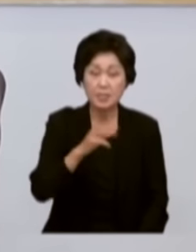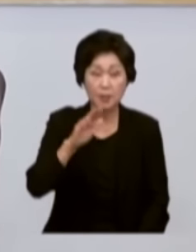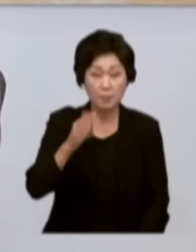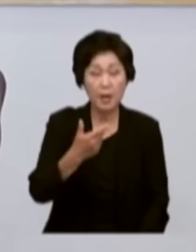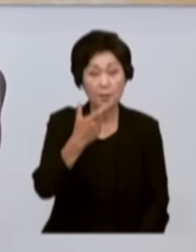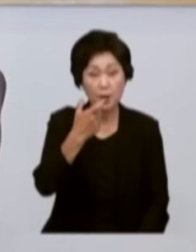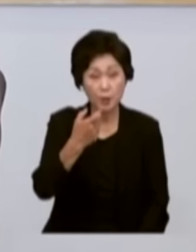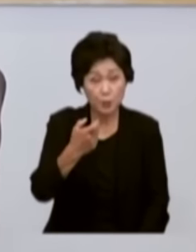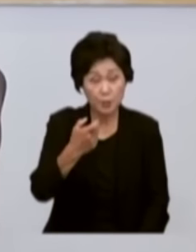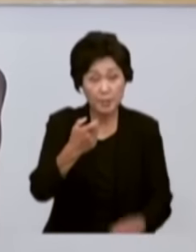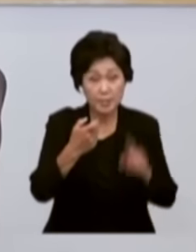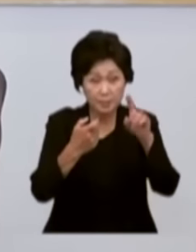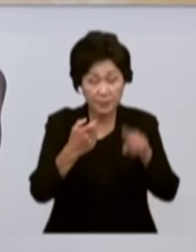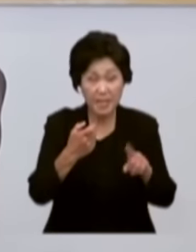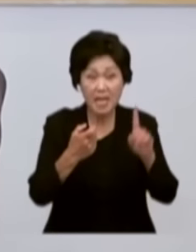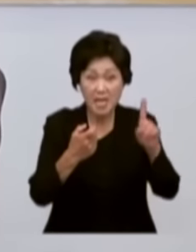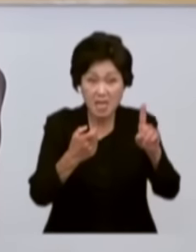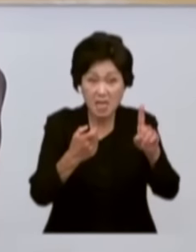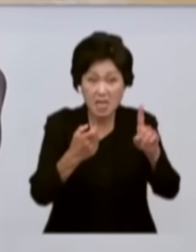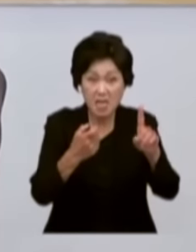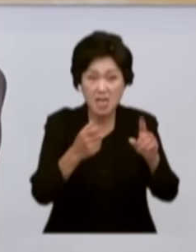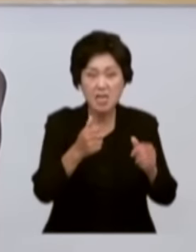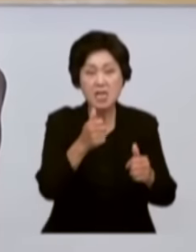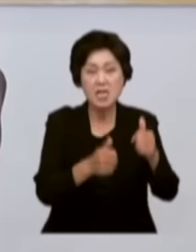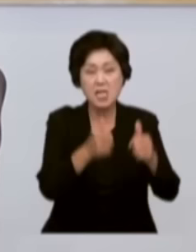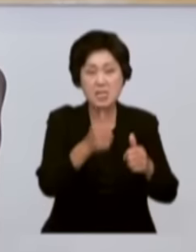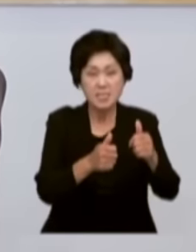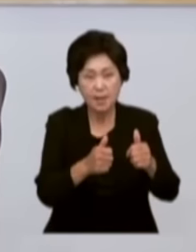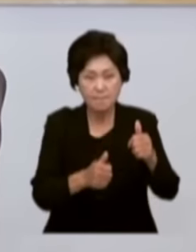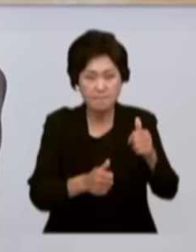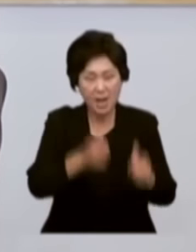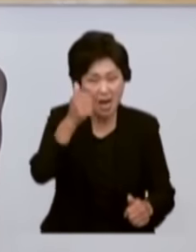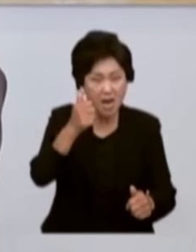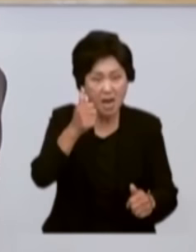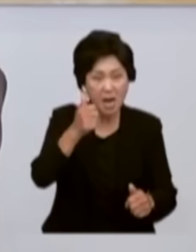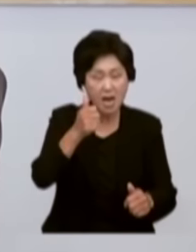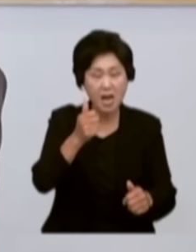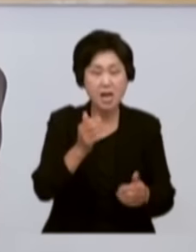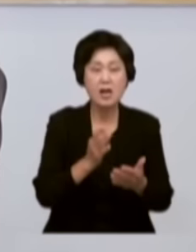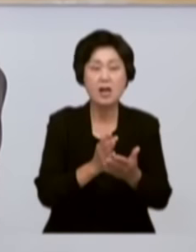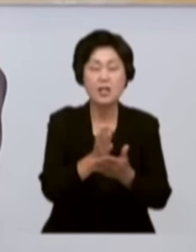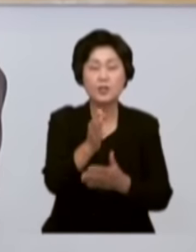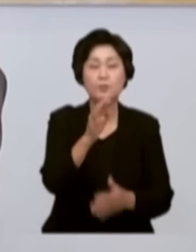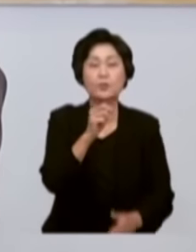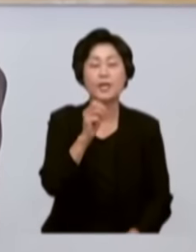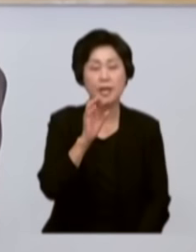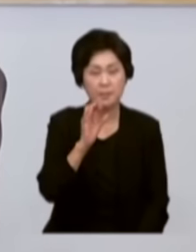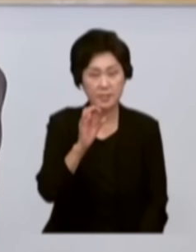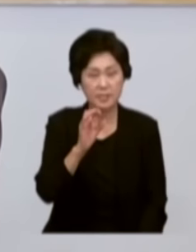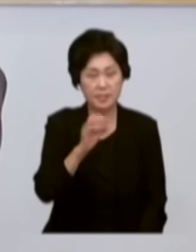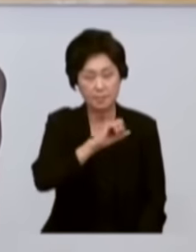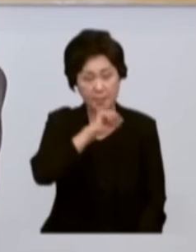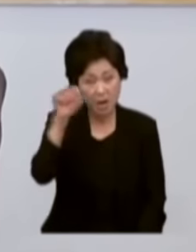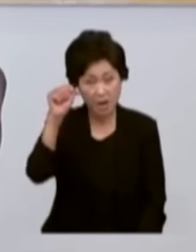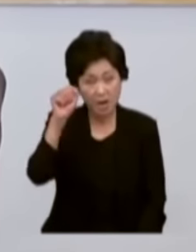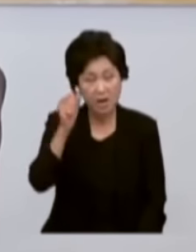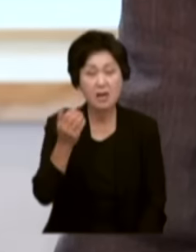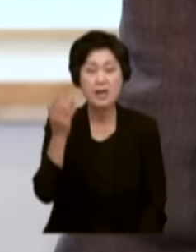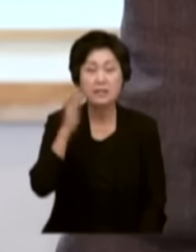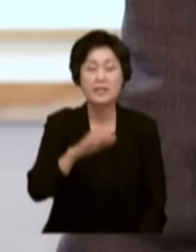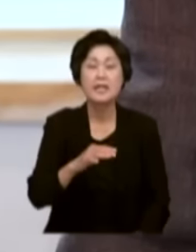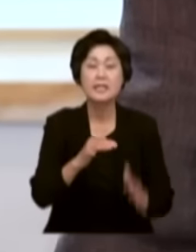2860대1의 경쟁률을 뚫고 전문 MC가 되셨잖아요. 네네. 근데 사람이 잘 나갈 때 신앙을 지킨다는 게 진짜 쉽지 않거든요. 그래,